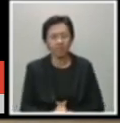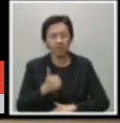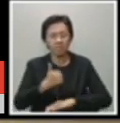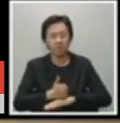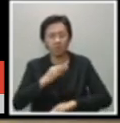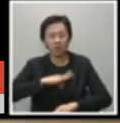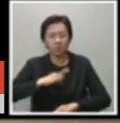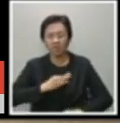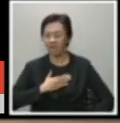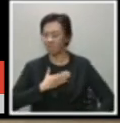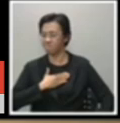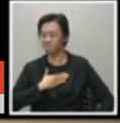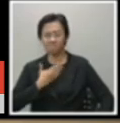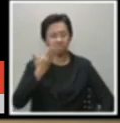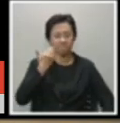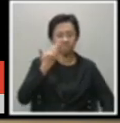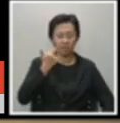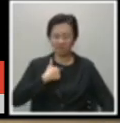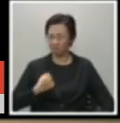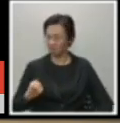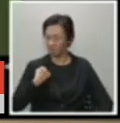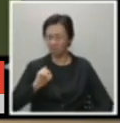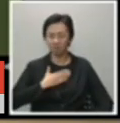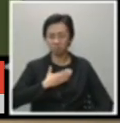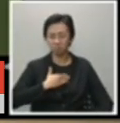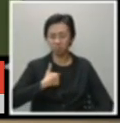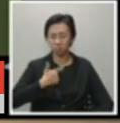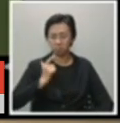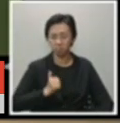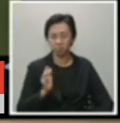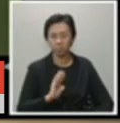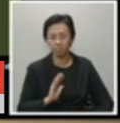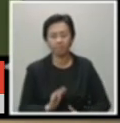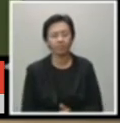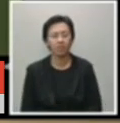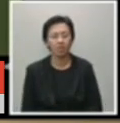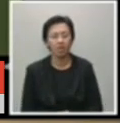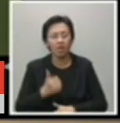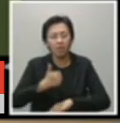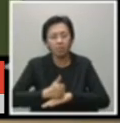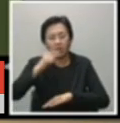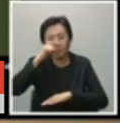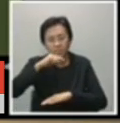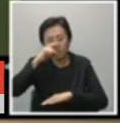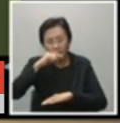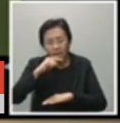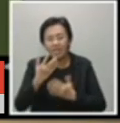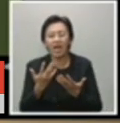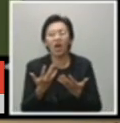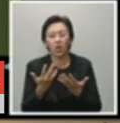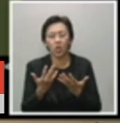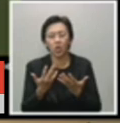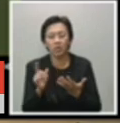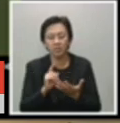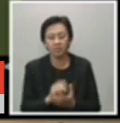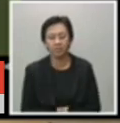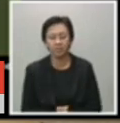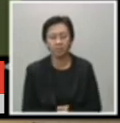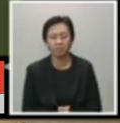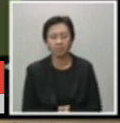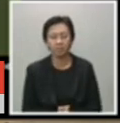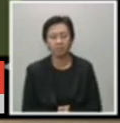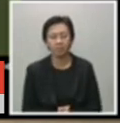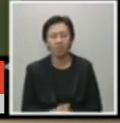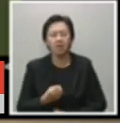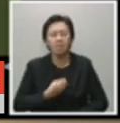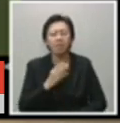รู้สึกทนงหรือหลงในอำนาจส่วนวาทะเด็ดของผู้นำไทยที่สื่อจัดให้รัฐบาลเสียงกงก็คืออย่าเพิ่